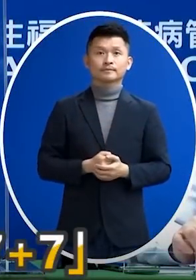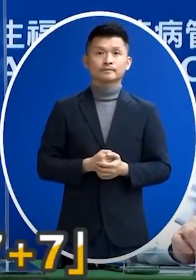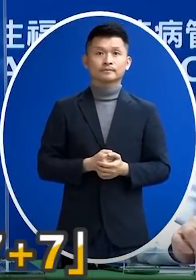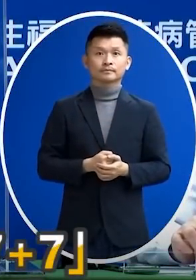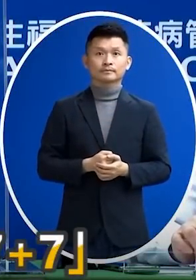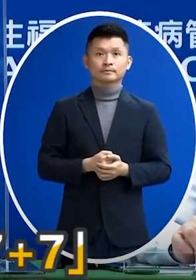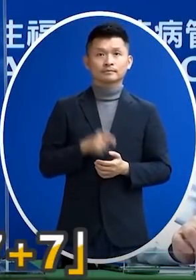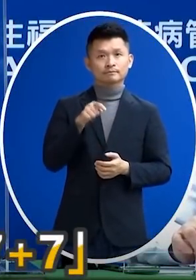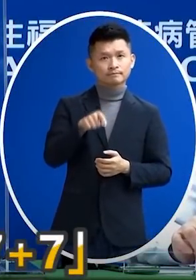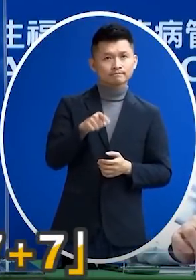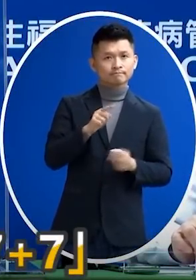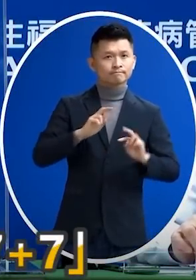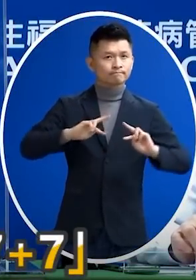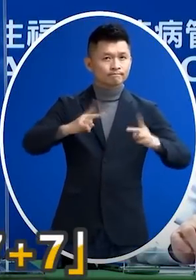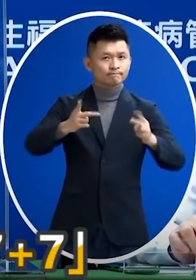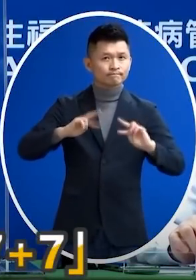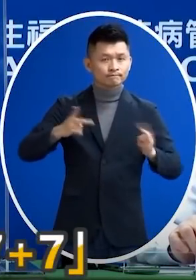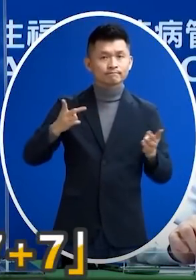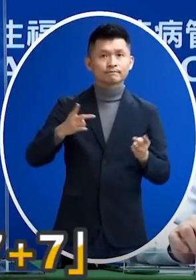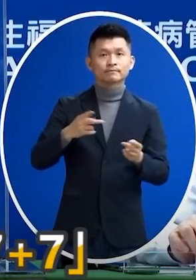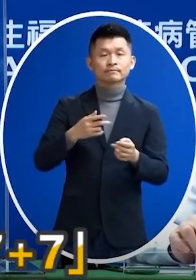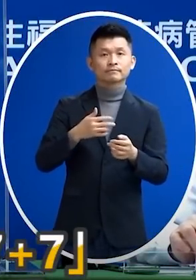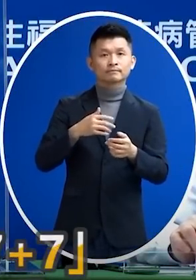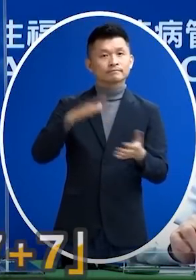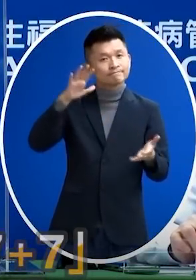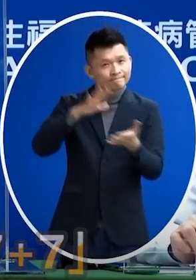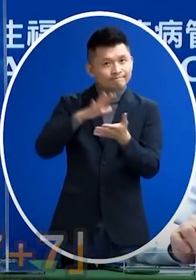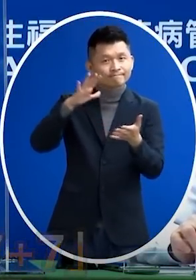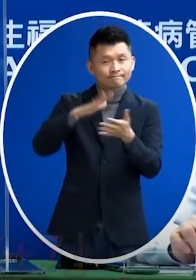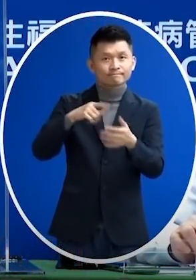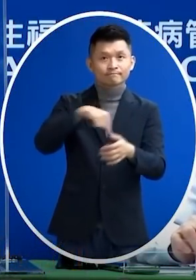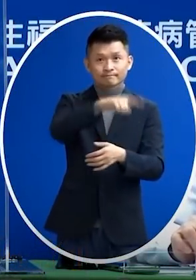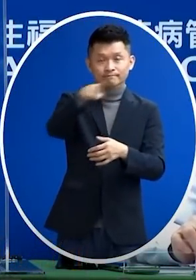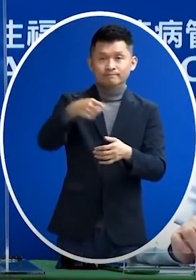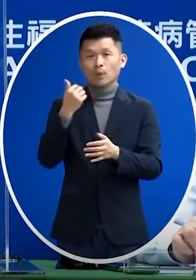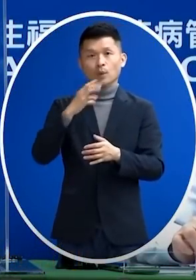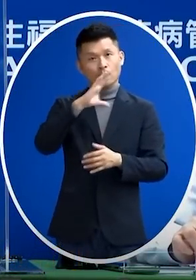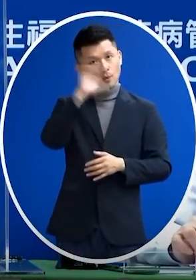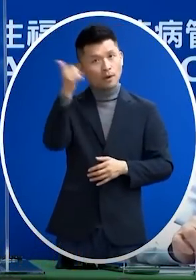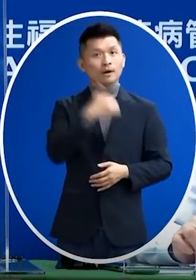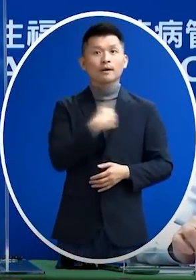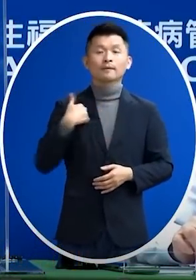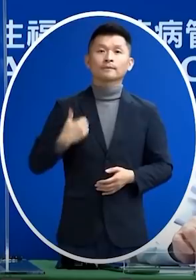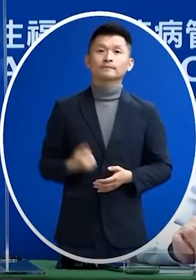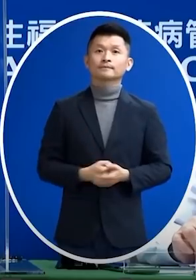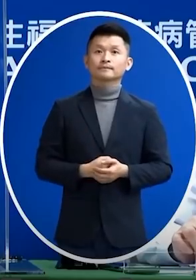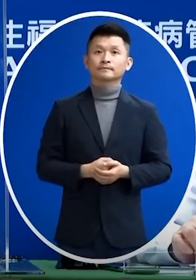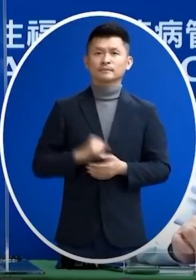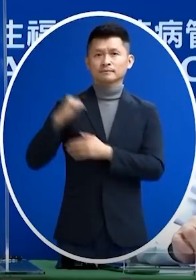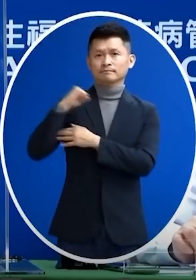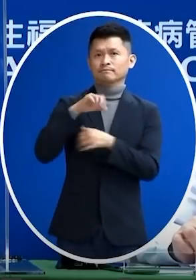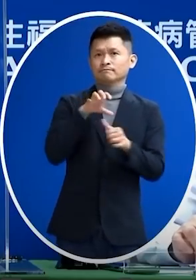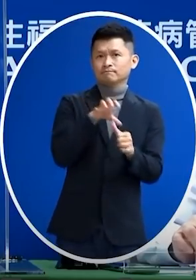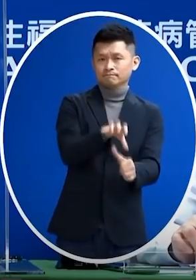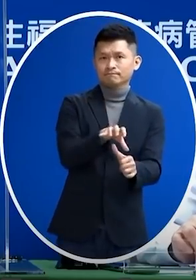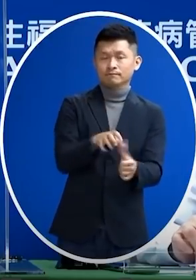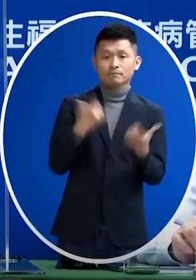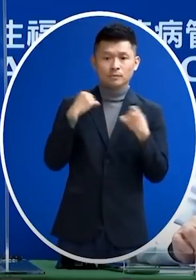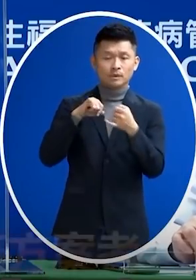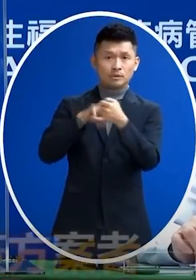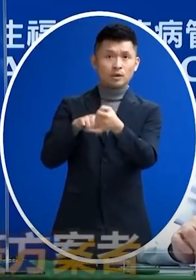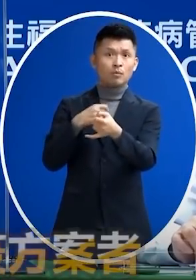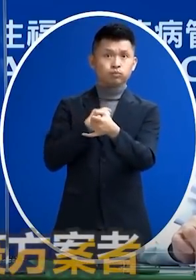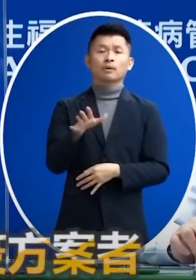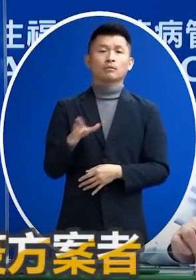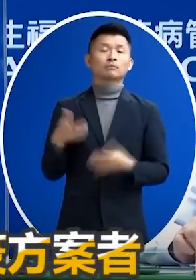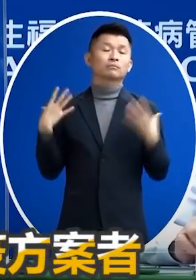这样的一个变化是要让大家能够更方便，有更多的选择。我们并没有强迫原来要订的人一